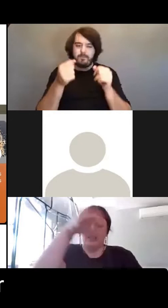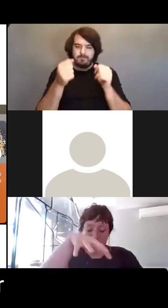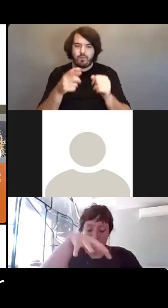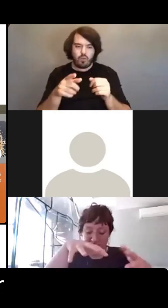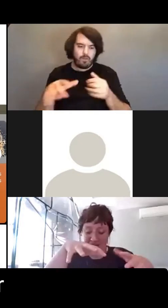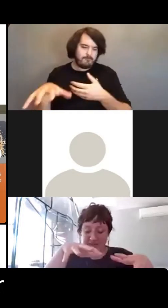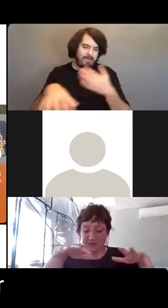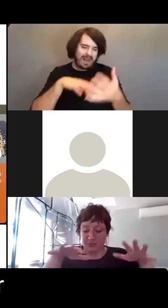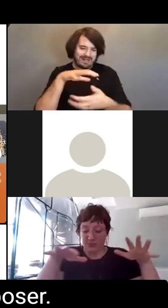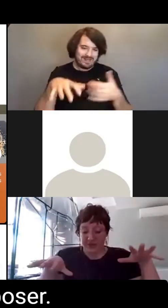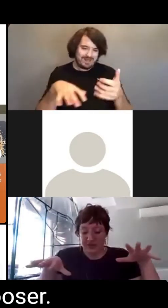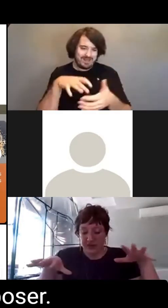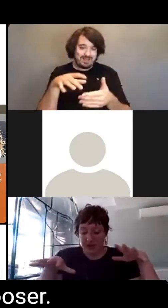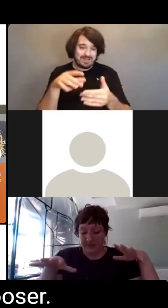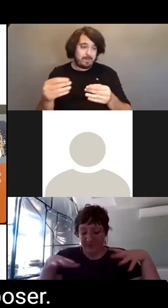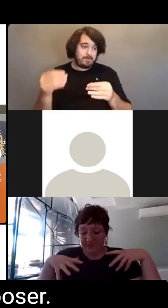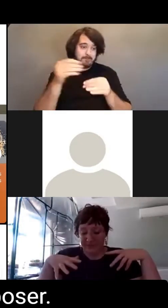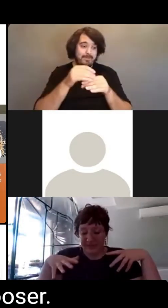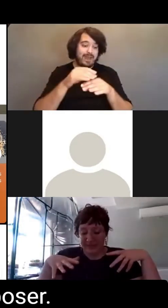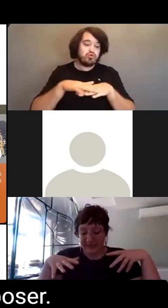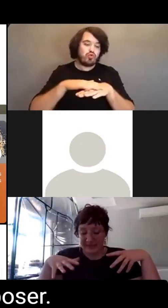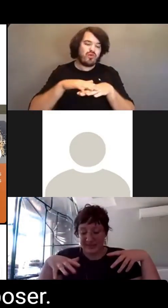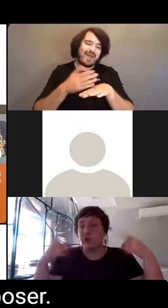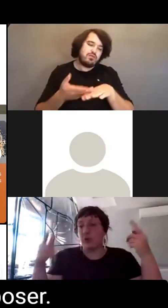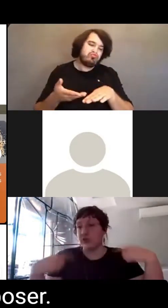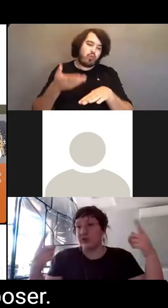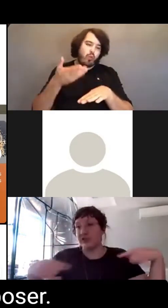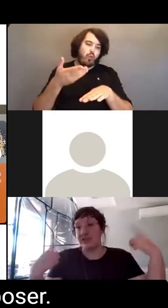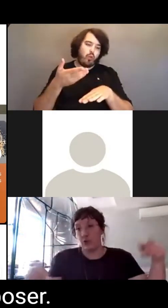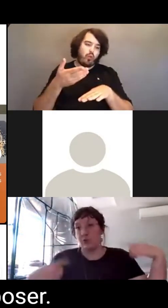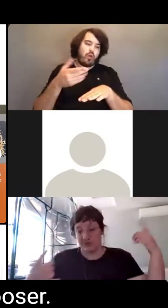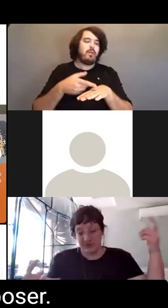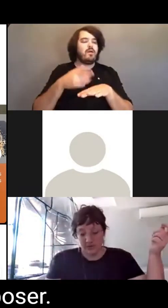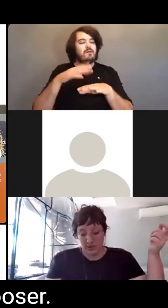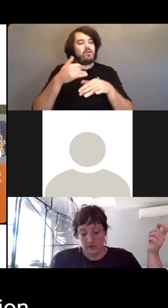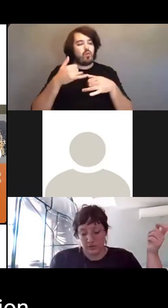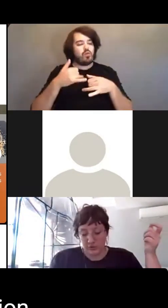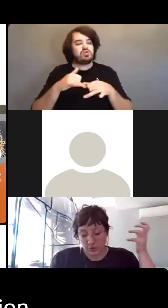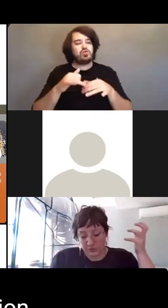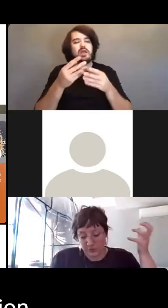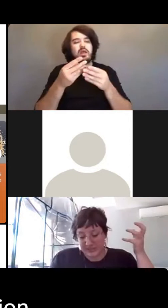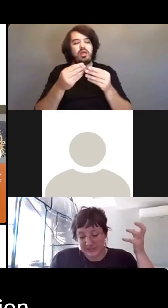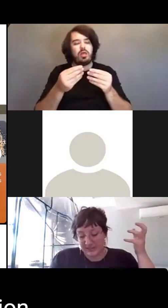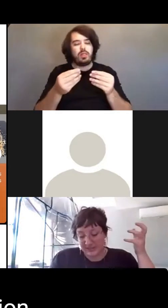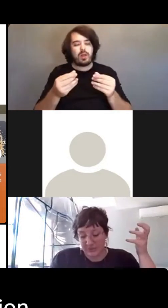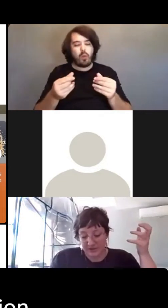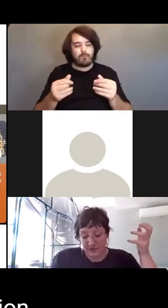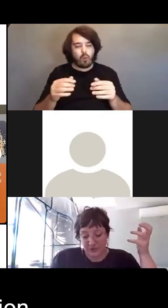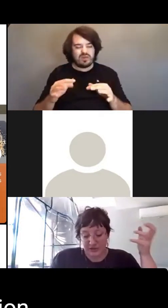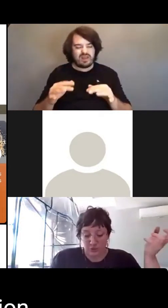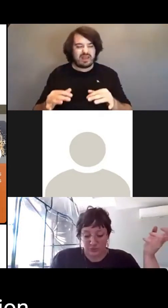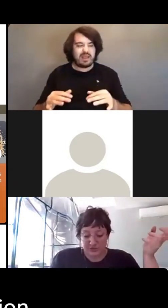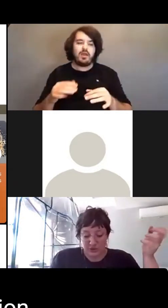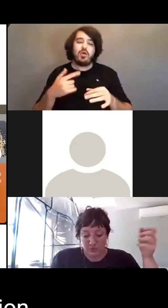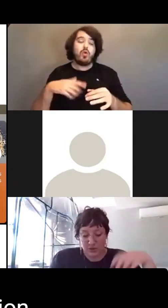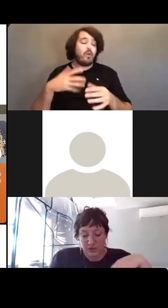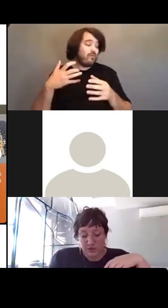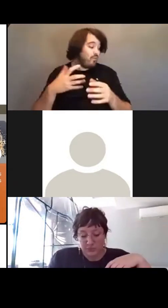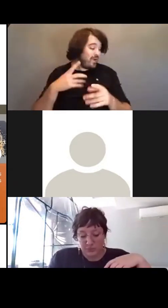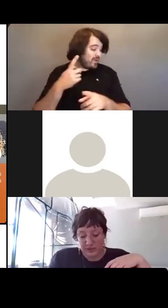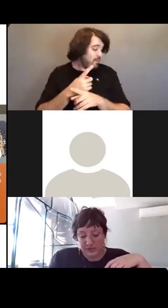le mettre à la surface, puis ça va continuer de se décomposer. Donc, ce qu'on veut, c'est exactement une